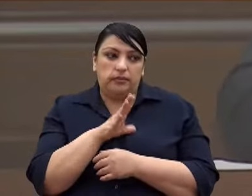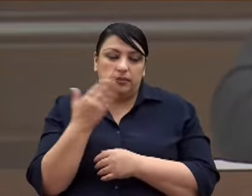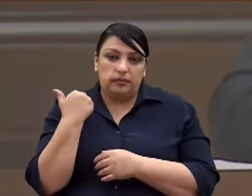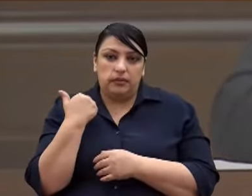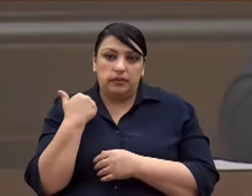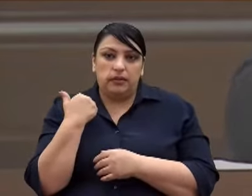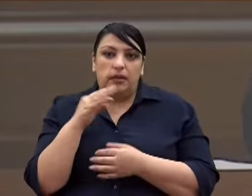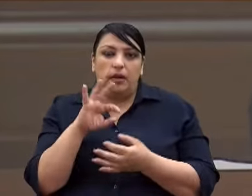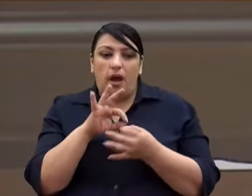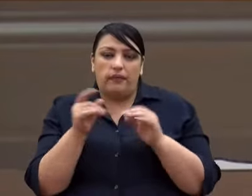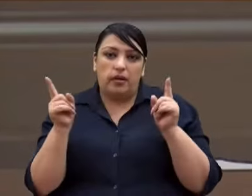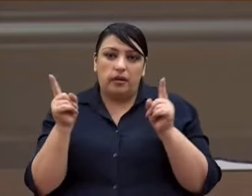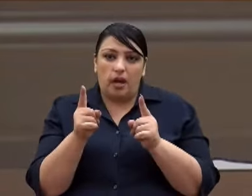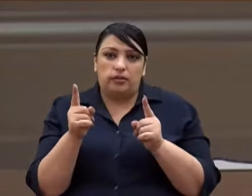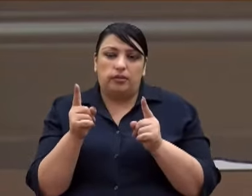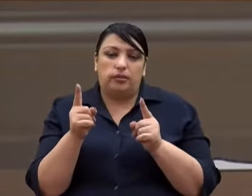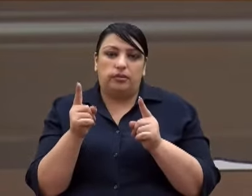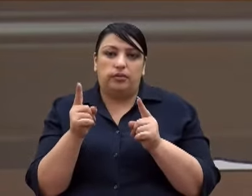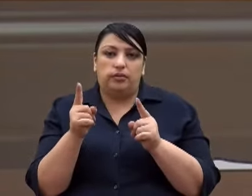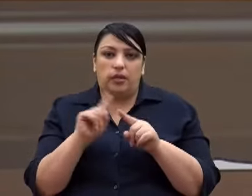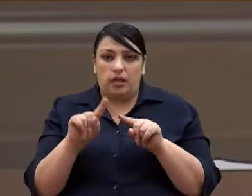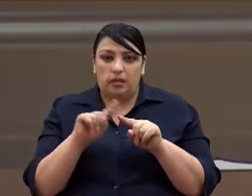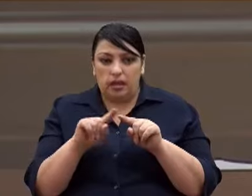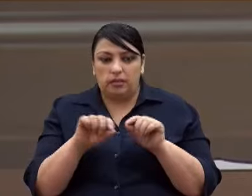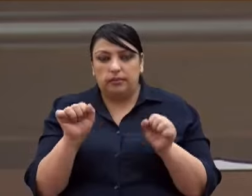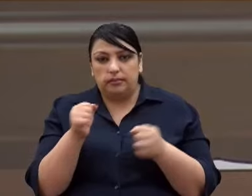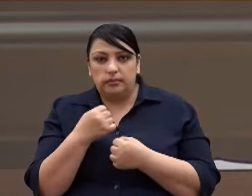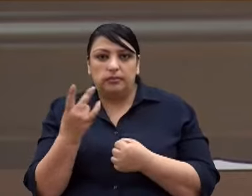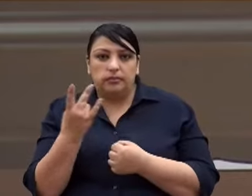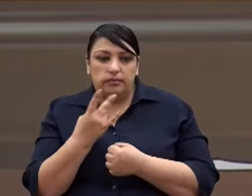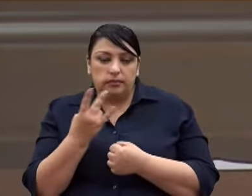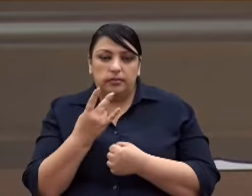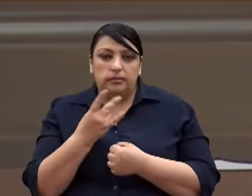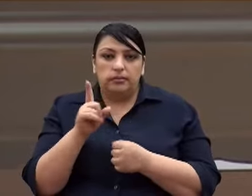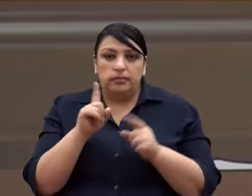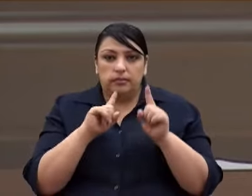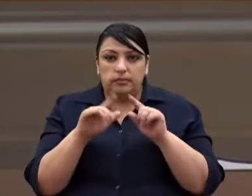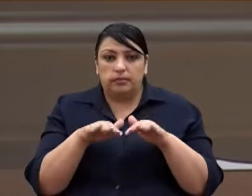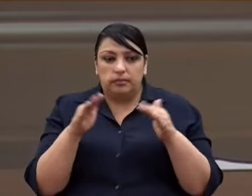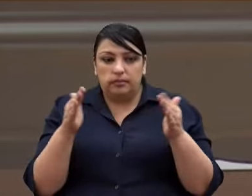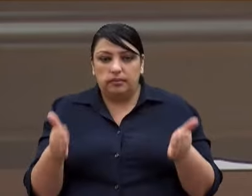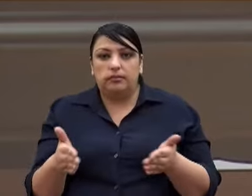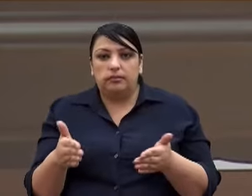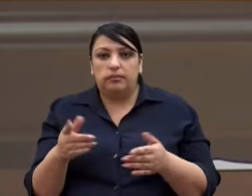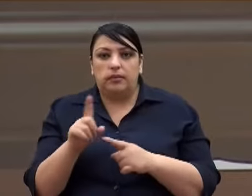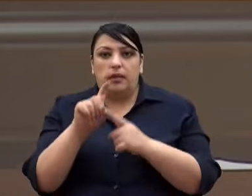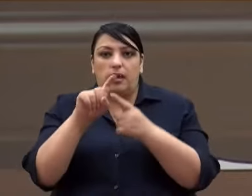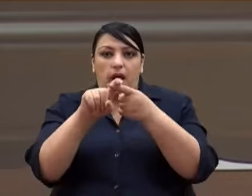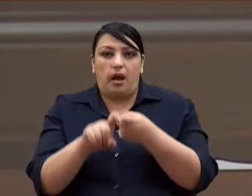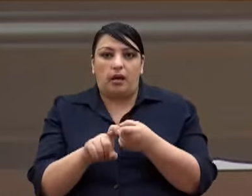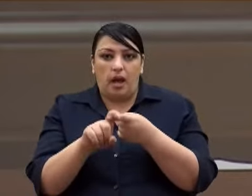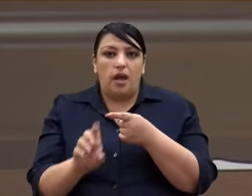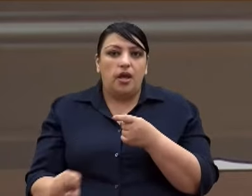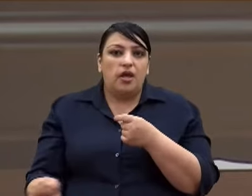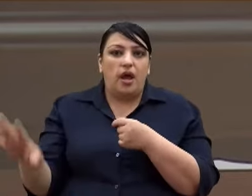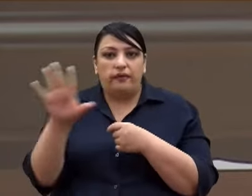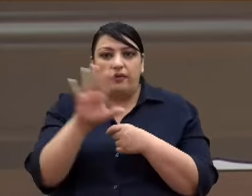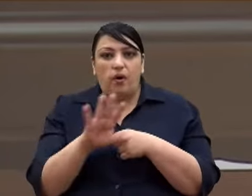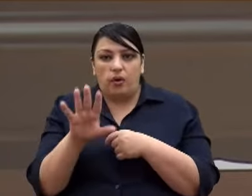ավելի բովանդակային, լոզունգային, դուք Հայաստանի Հանրապետության ազգային ժողովի ամբիոնից հիմա կախել եք Եվրամիության